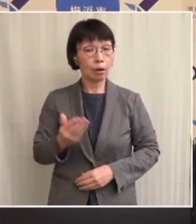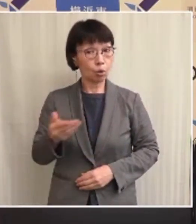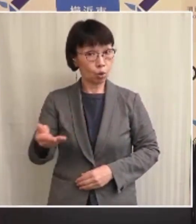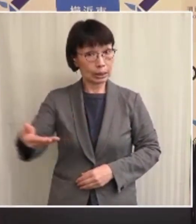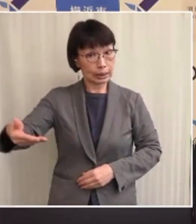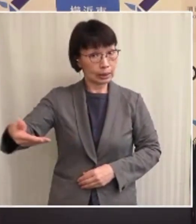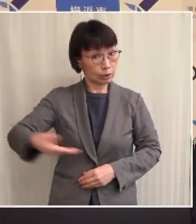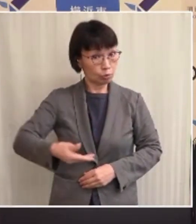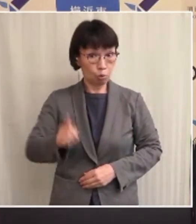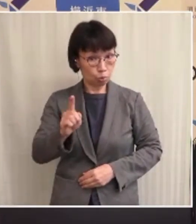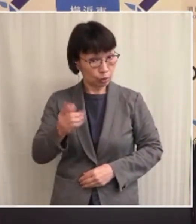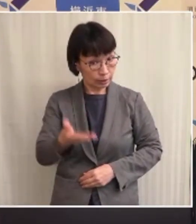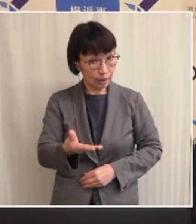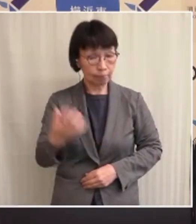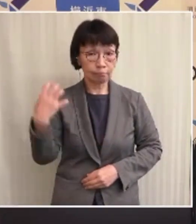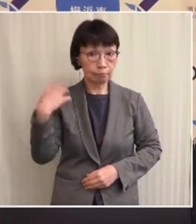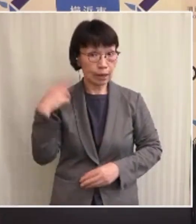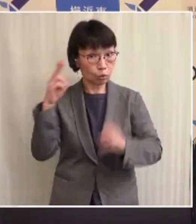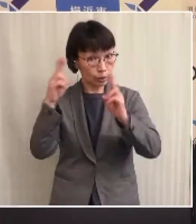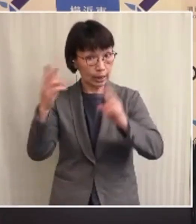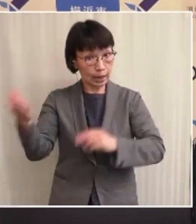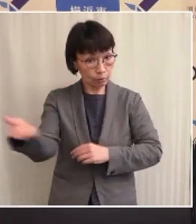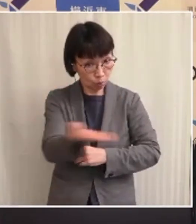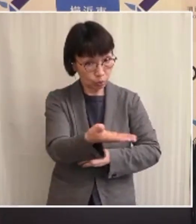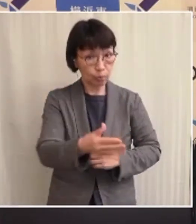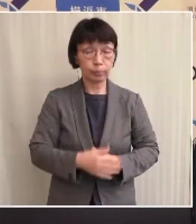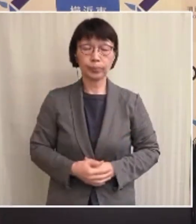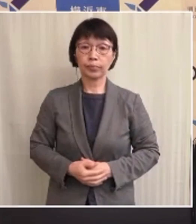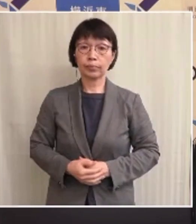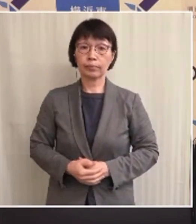質問を受けします。幹事社からお願いします。